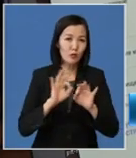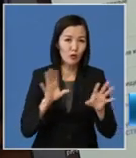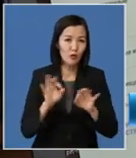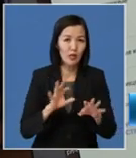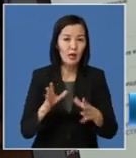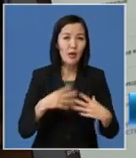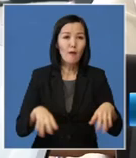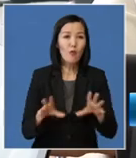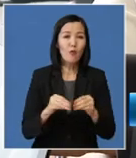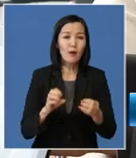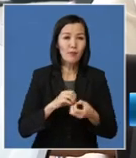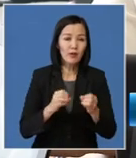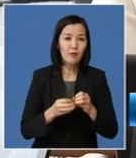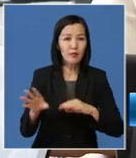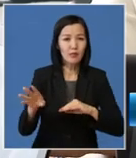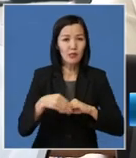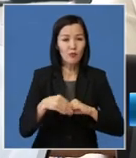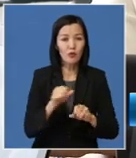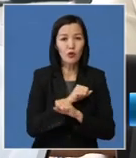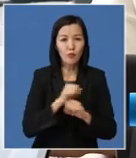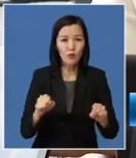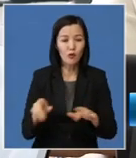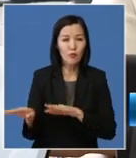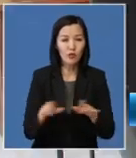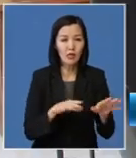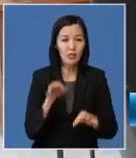қатар қоғам індетіне айналған сыбайлас жемқорлықты болдырмау